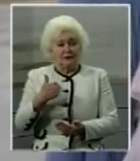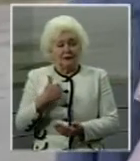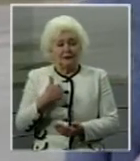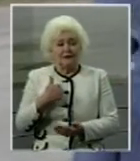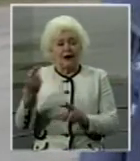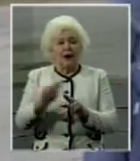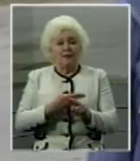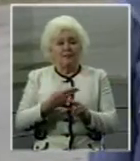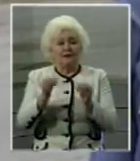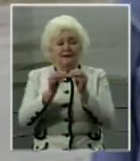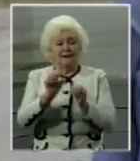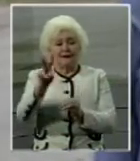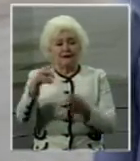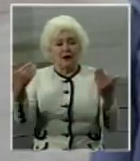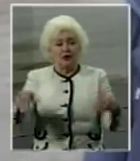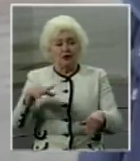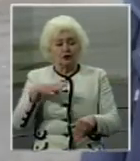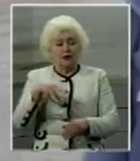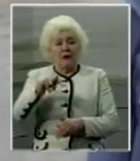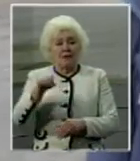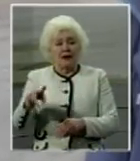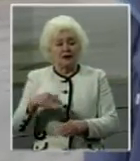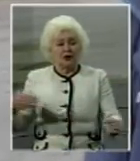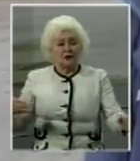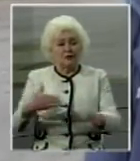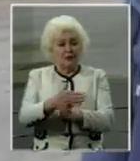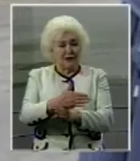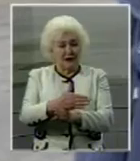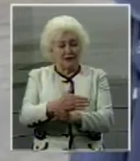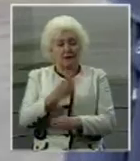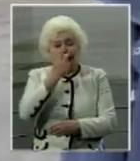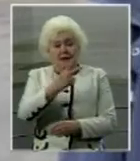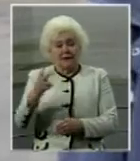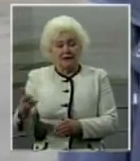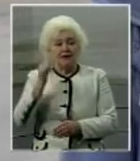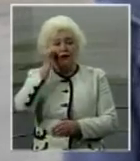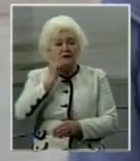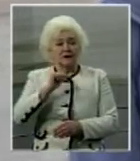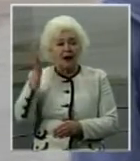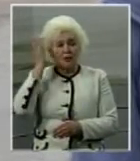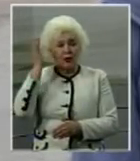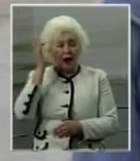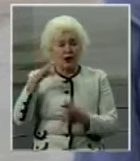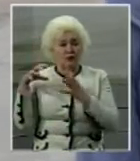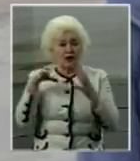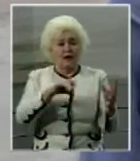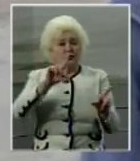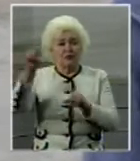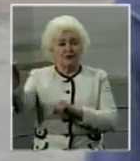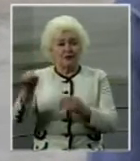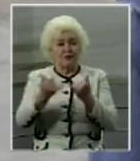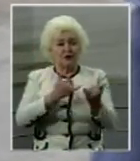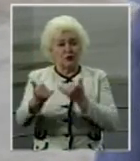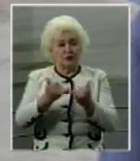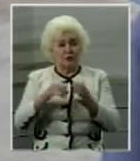без 10:12 вже була на Маячанському переїзді. Дивлюся, з старої Каховки автобуса туди не пішов, жовтий